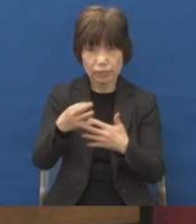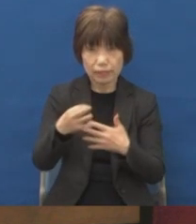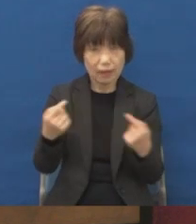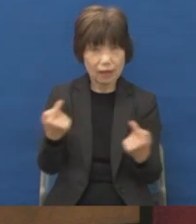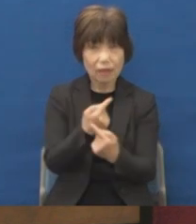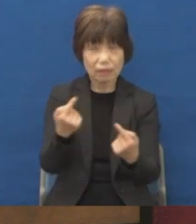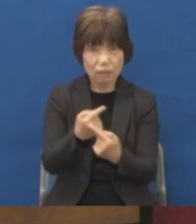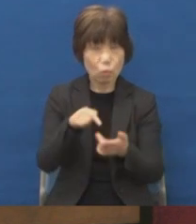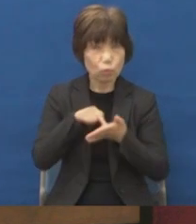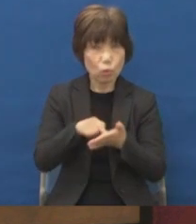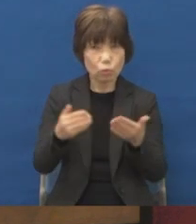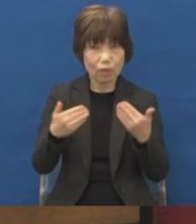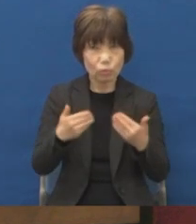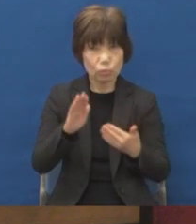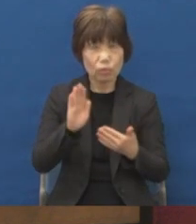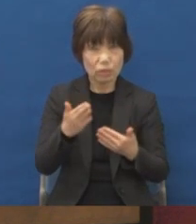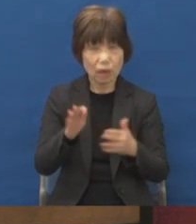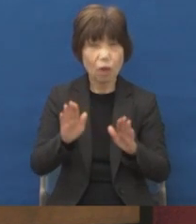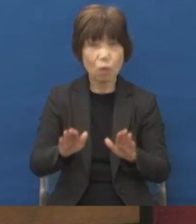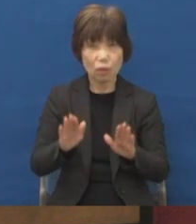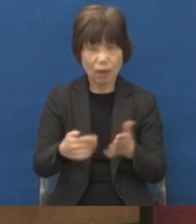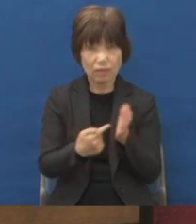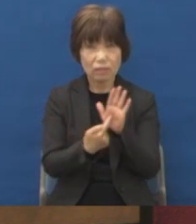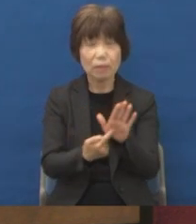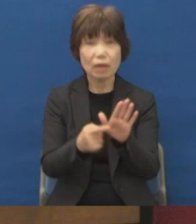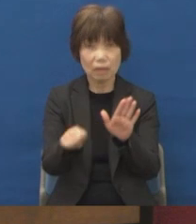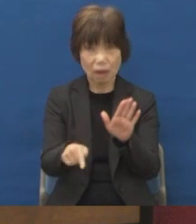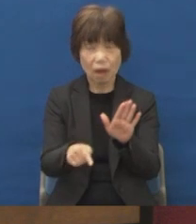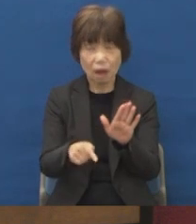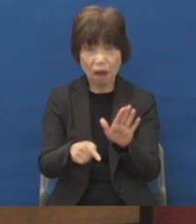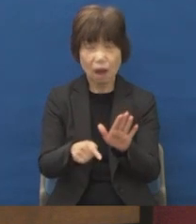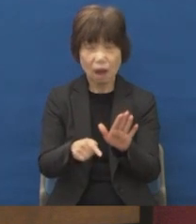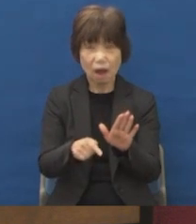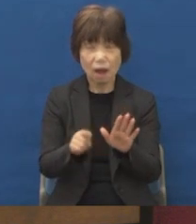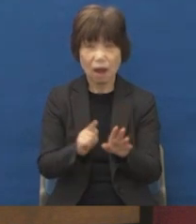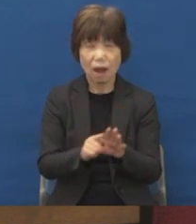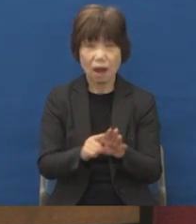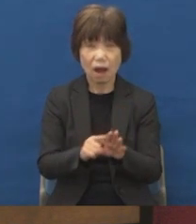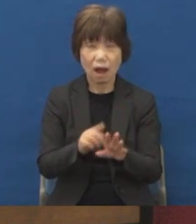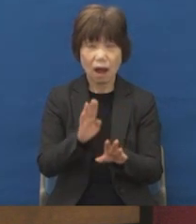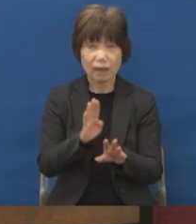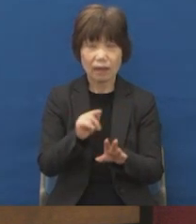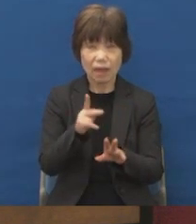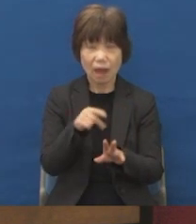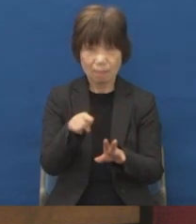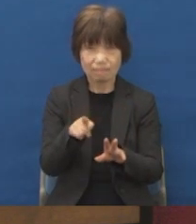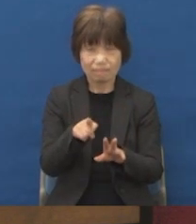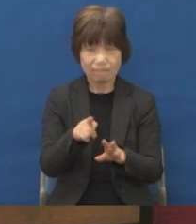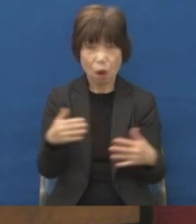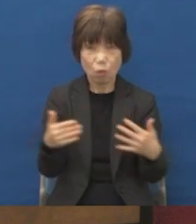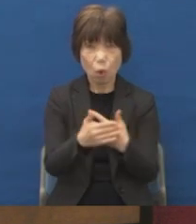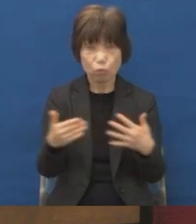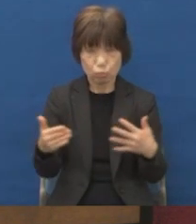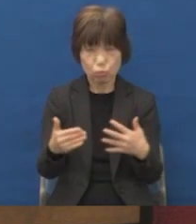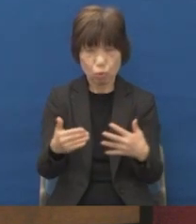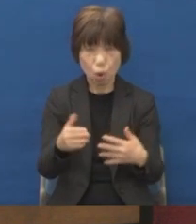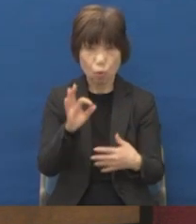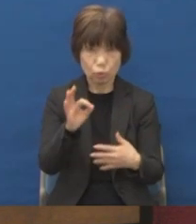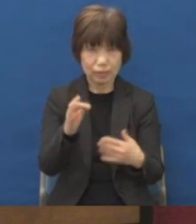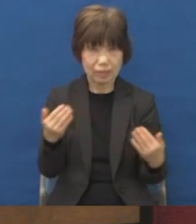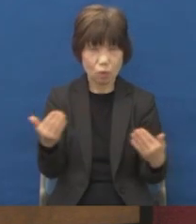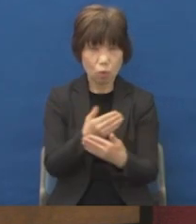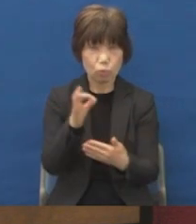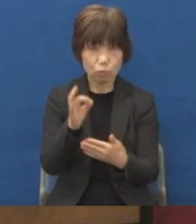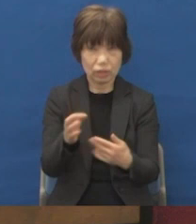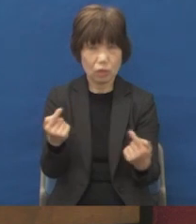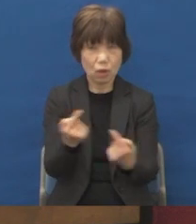ければなりませんが、この度示された京阪京都交通の運賃改定から読み取れるように、 交通事業